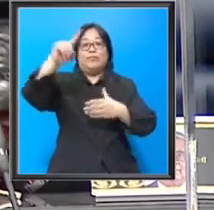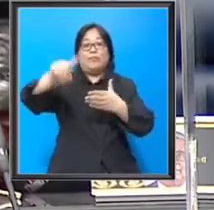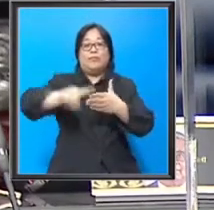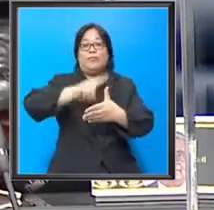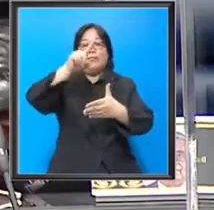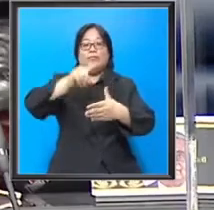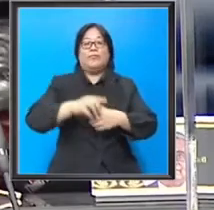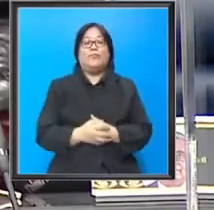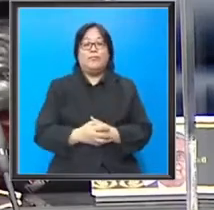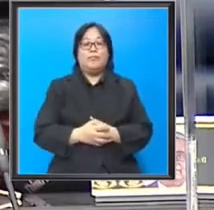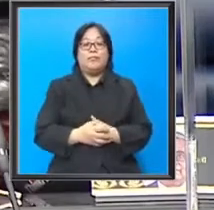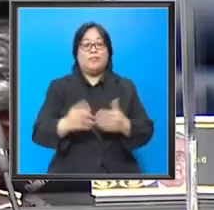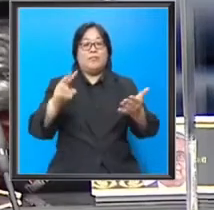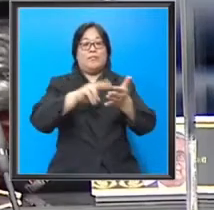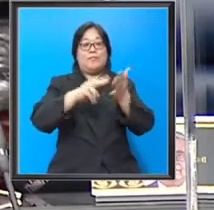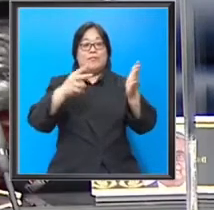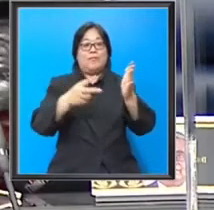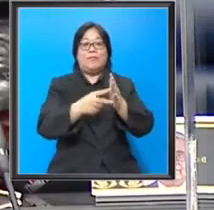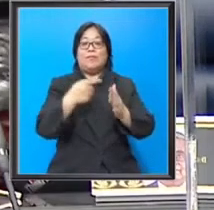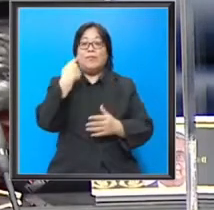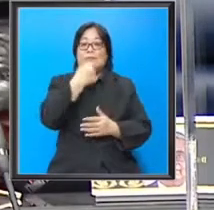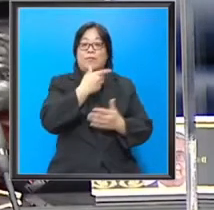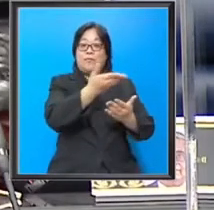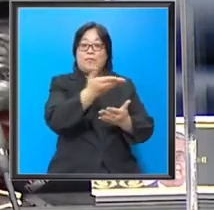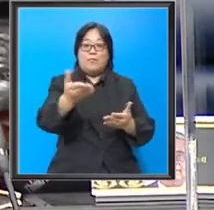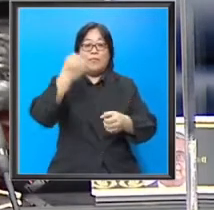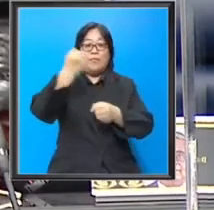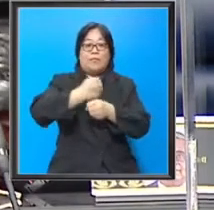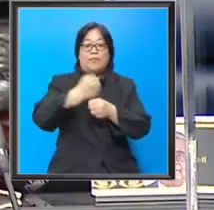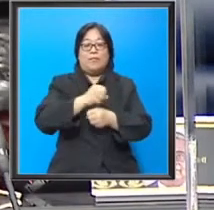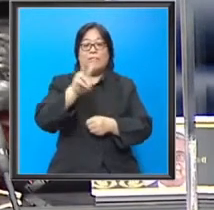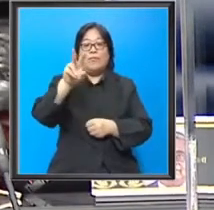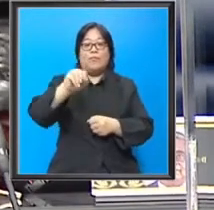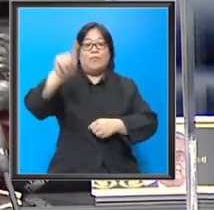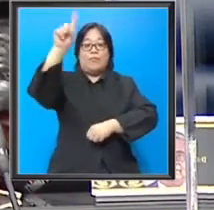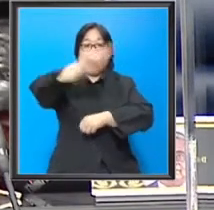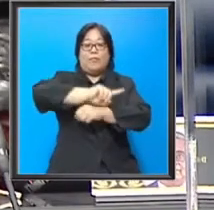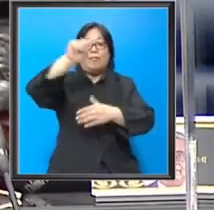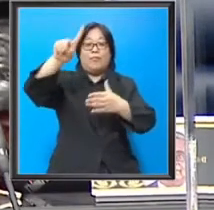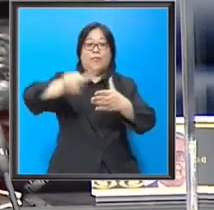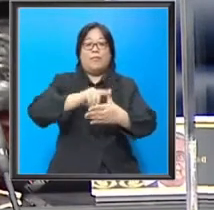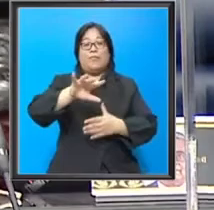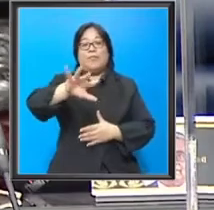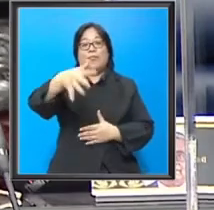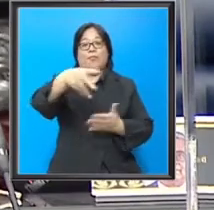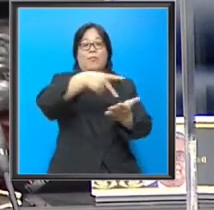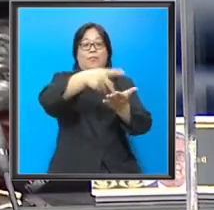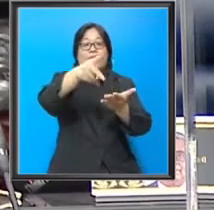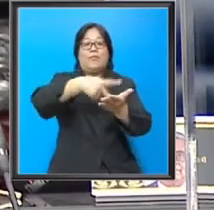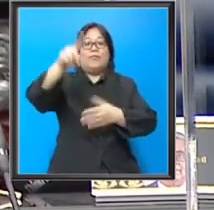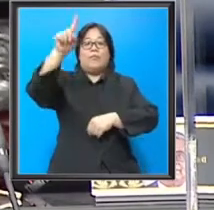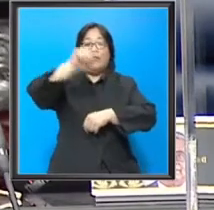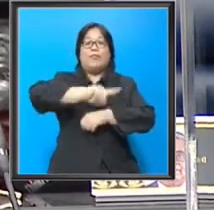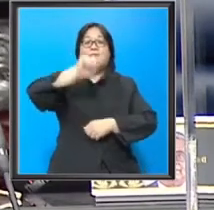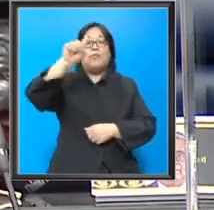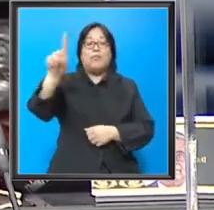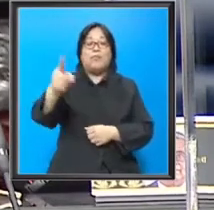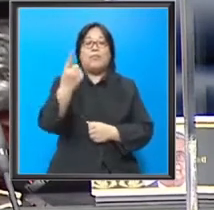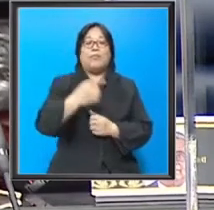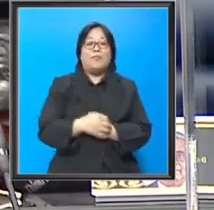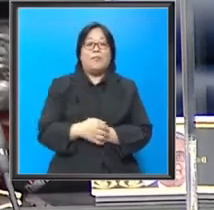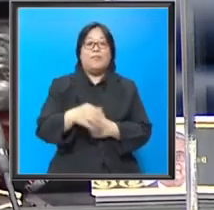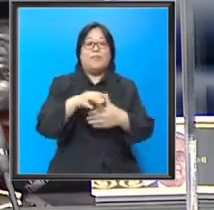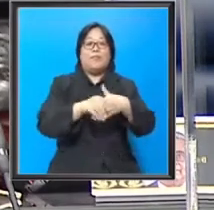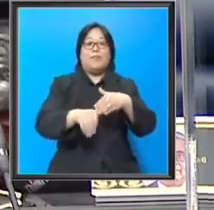sebulan ini bermakna bagi mereka yang bekerja 20 hari sebulan pura the bayaran sehari hanyalah